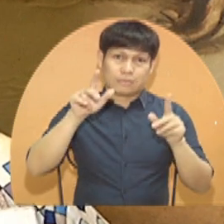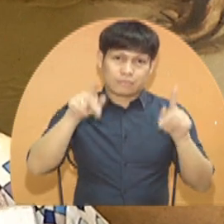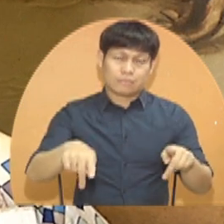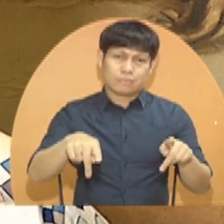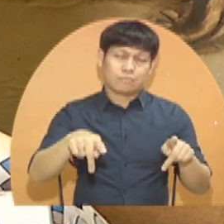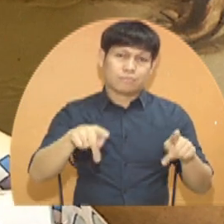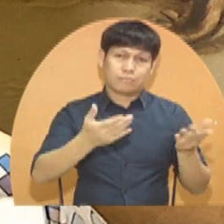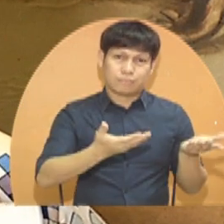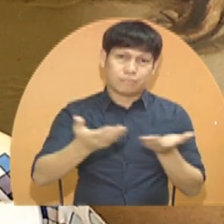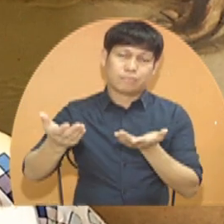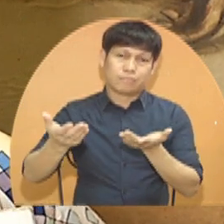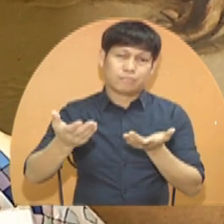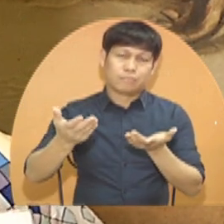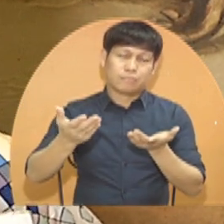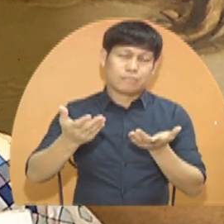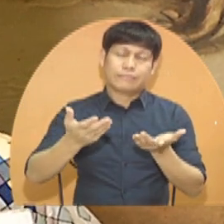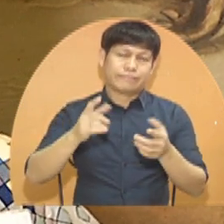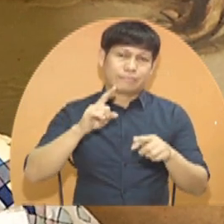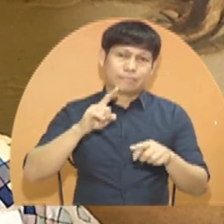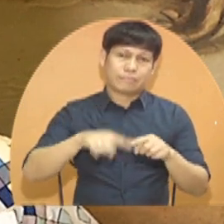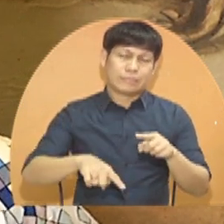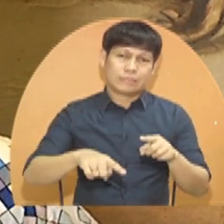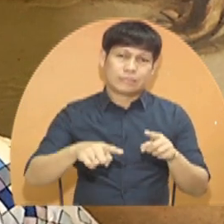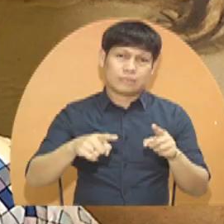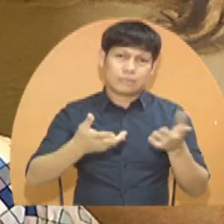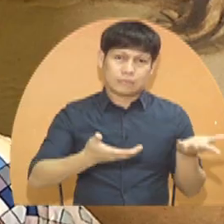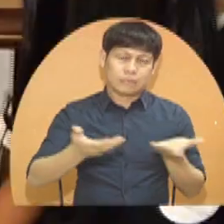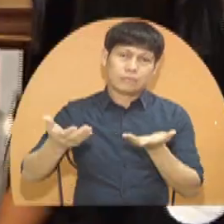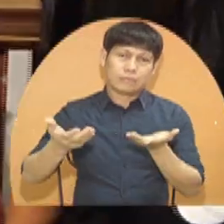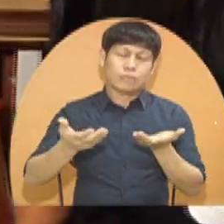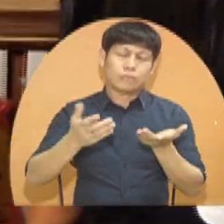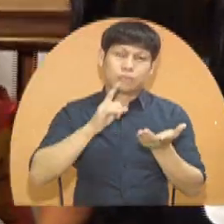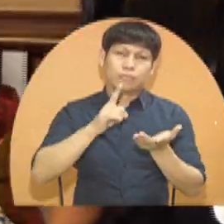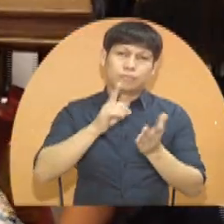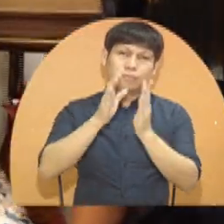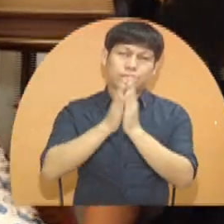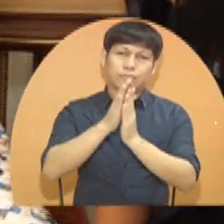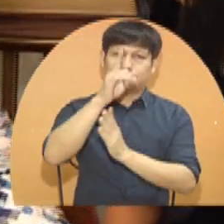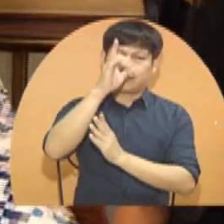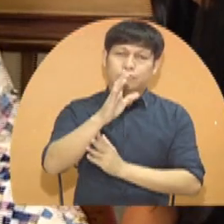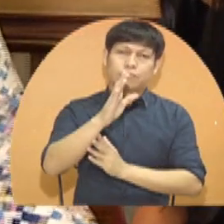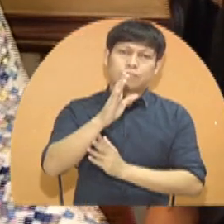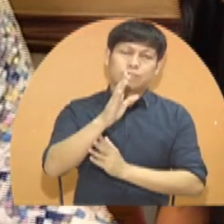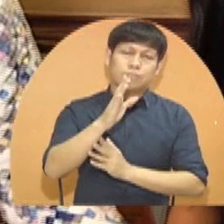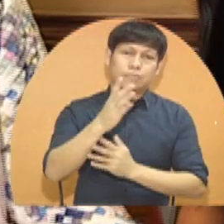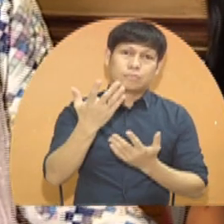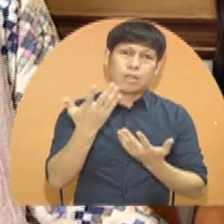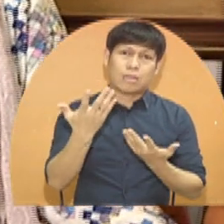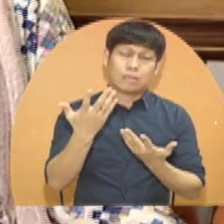4 or 5. Sobrang bigat ko po. Hindi po nila ako kaya. Kaya pinagpasa Diyos ko na lang po lahat. Hindi po